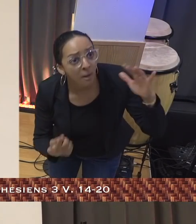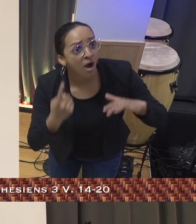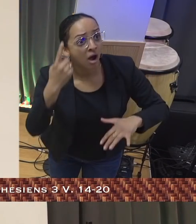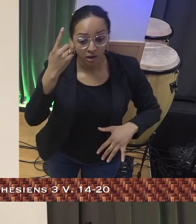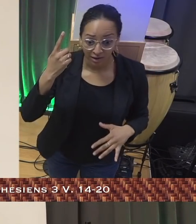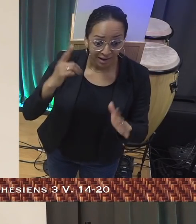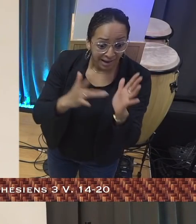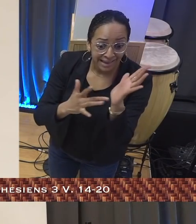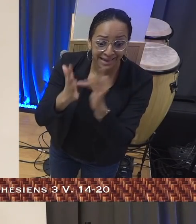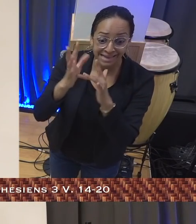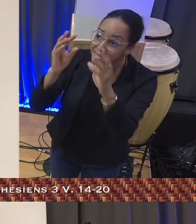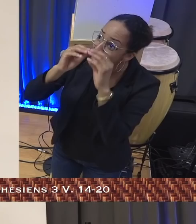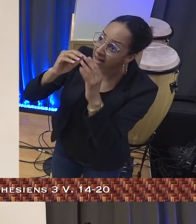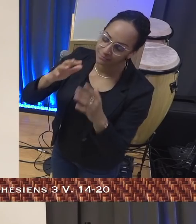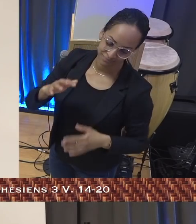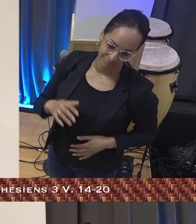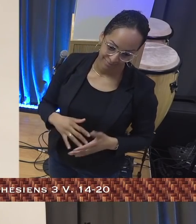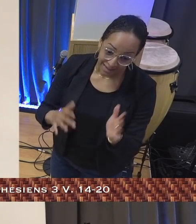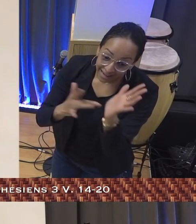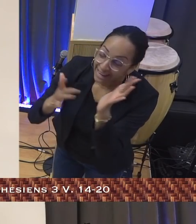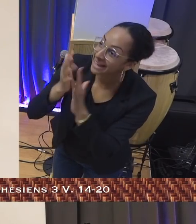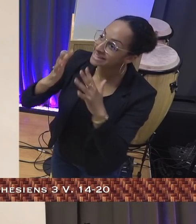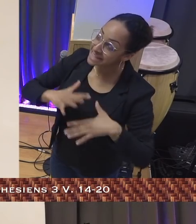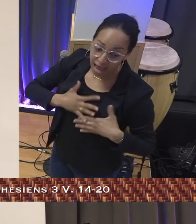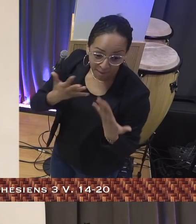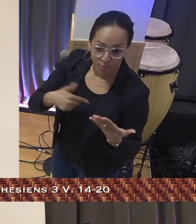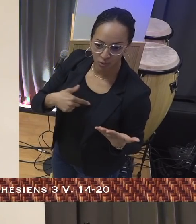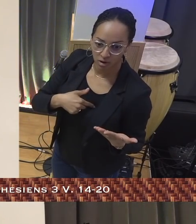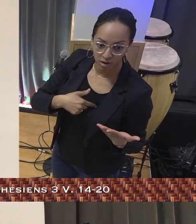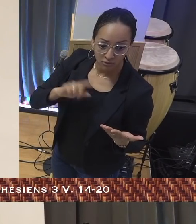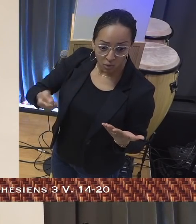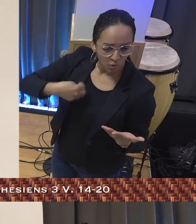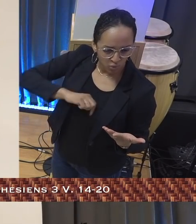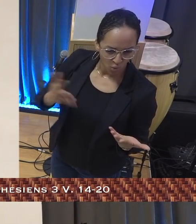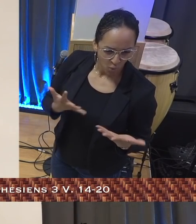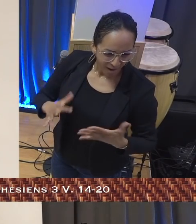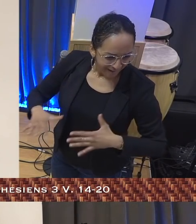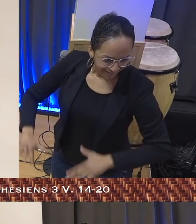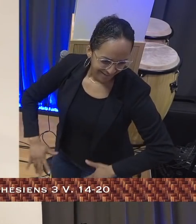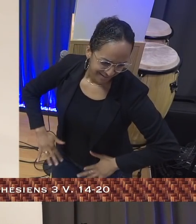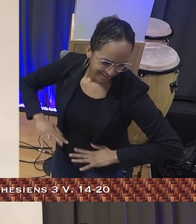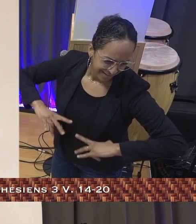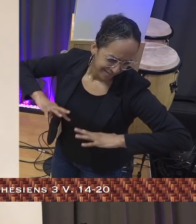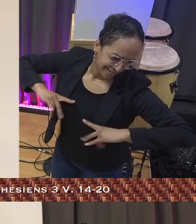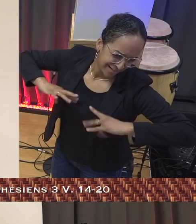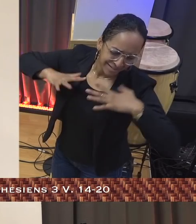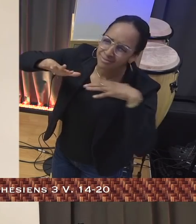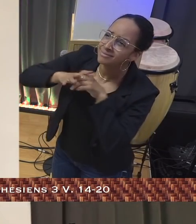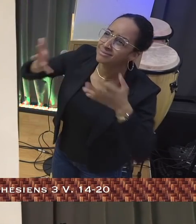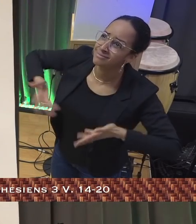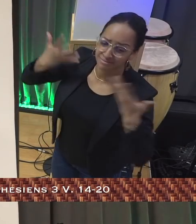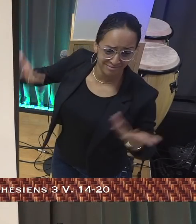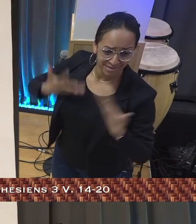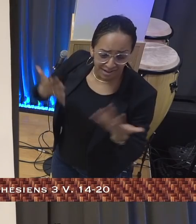de Christ qui surpasse toute connaissance, en sorte que vous soyez remplis jusqu'à toute la plénitude de